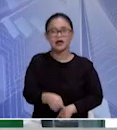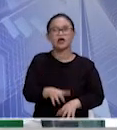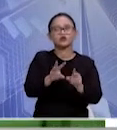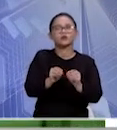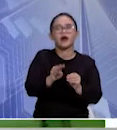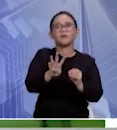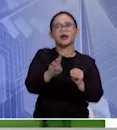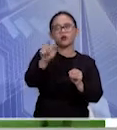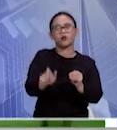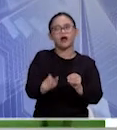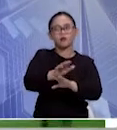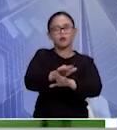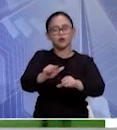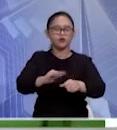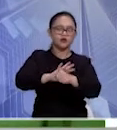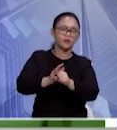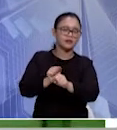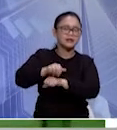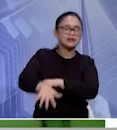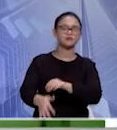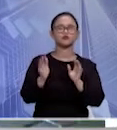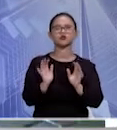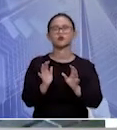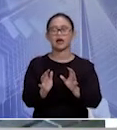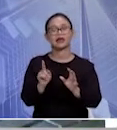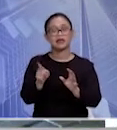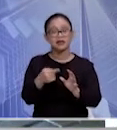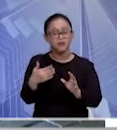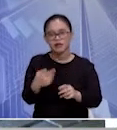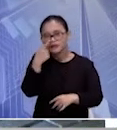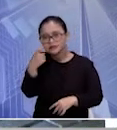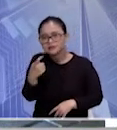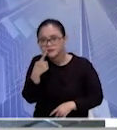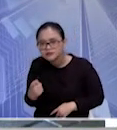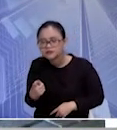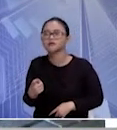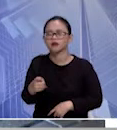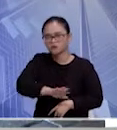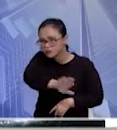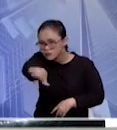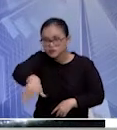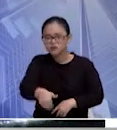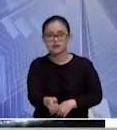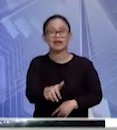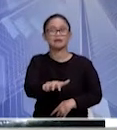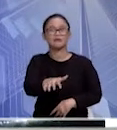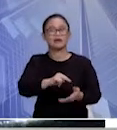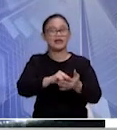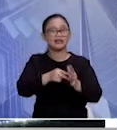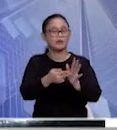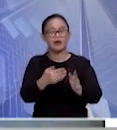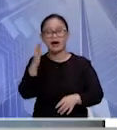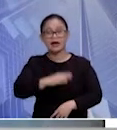sudah terkonfirmasi positif COVID-19 berdasarkan swab mandiri yang dilakukan oleh orang tua masing-masing. Dan nantinya pada Senin mendatang akan